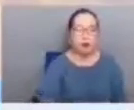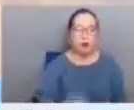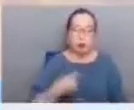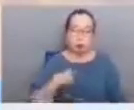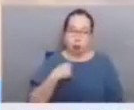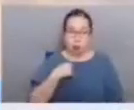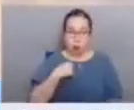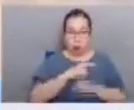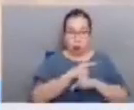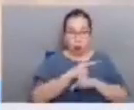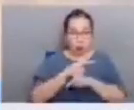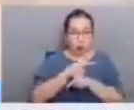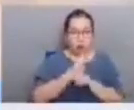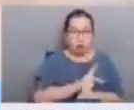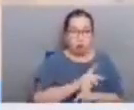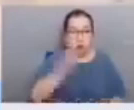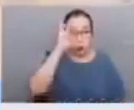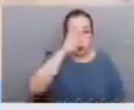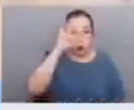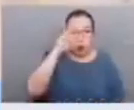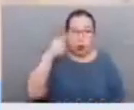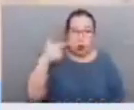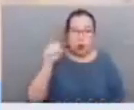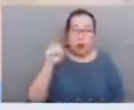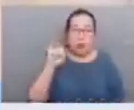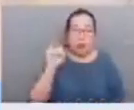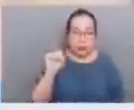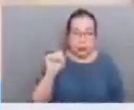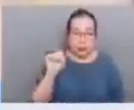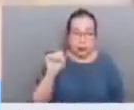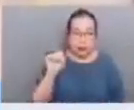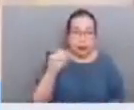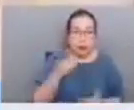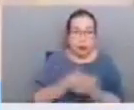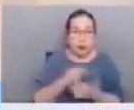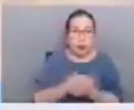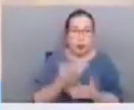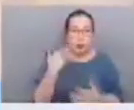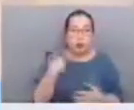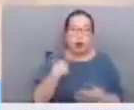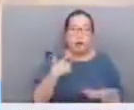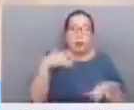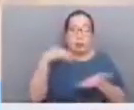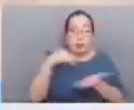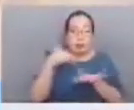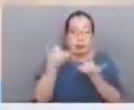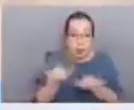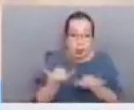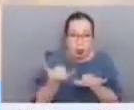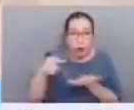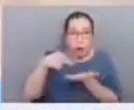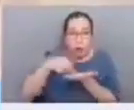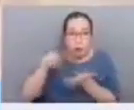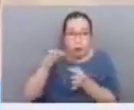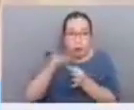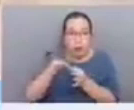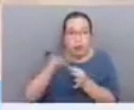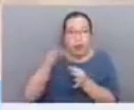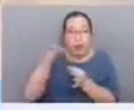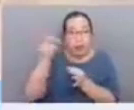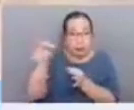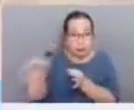ng detalye tungkol dito. Hanggang magkano daw po ang maaaring hiramin ng inyong members sa ilalim ng programang